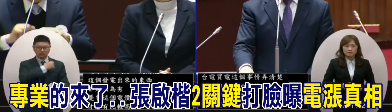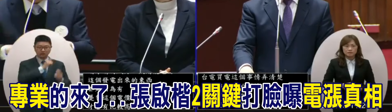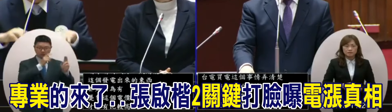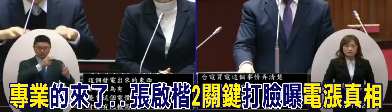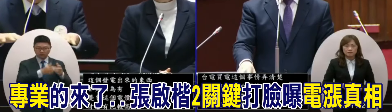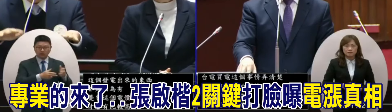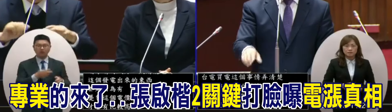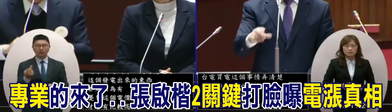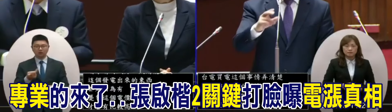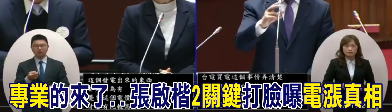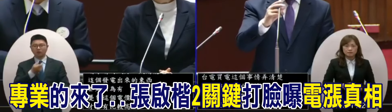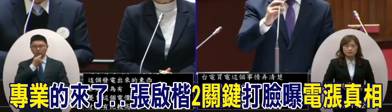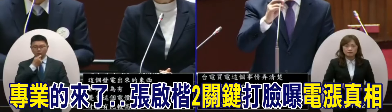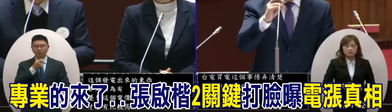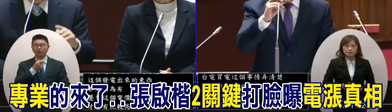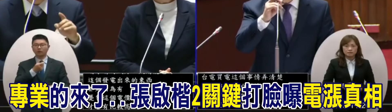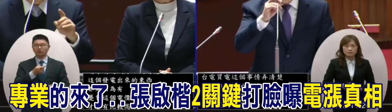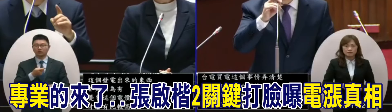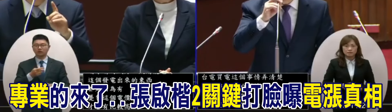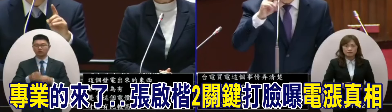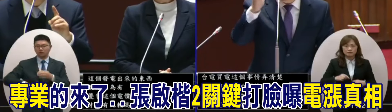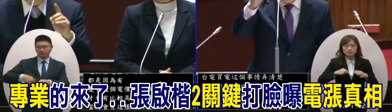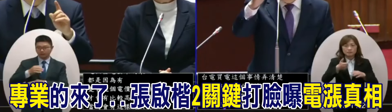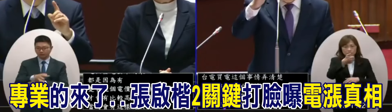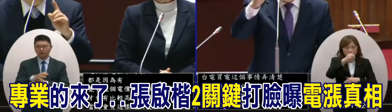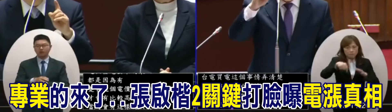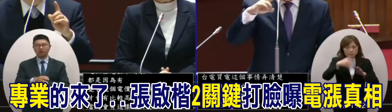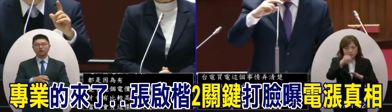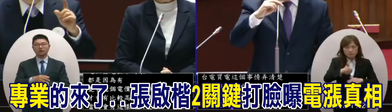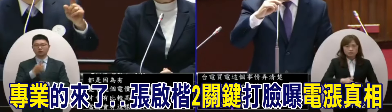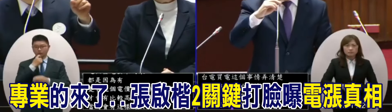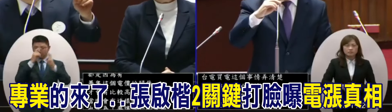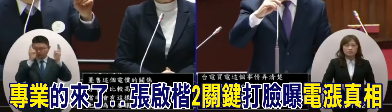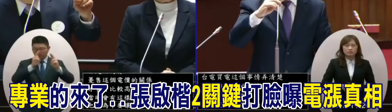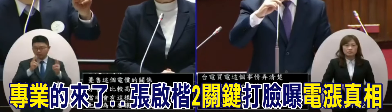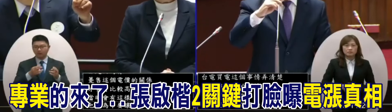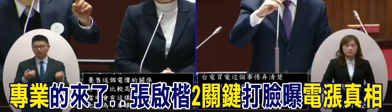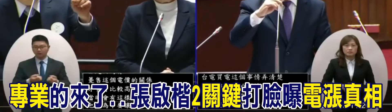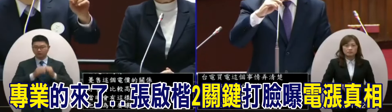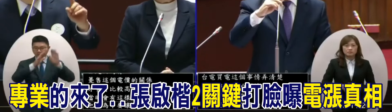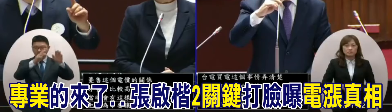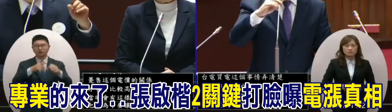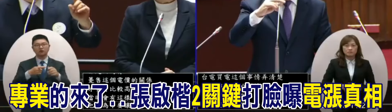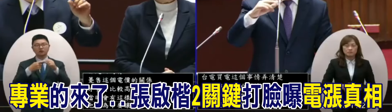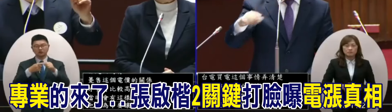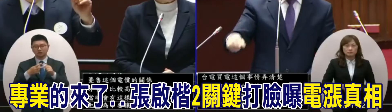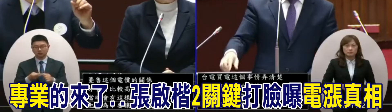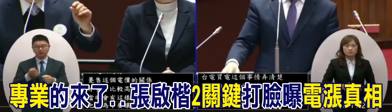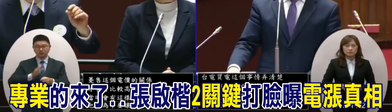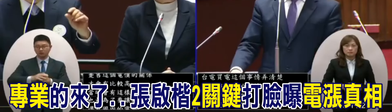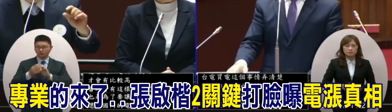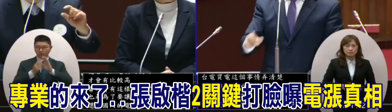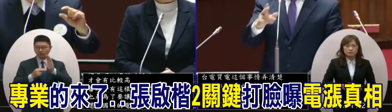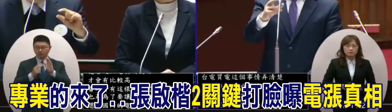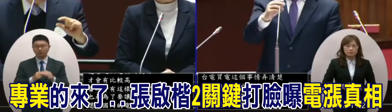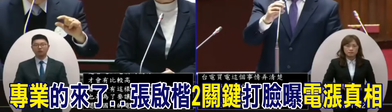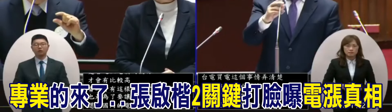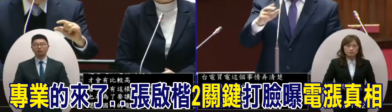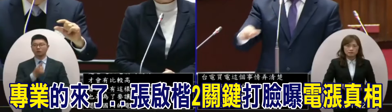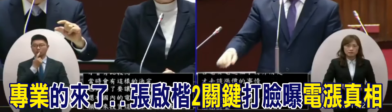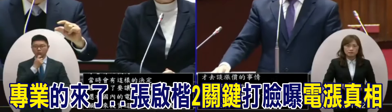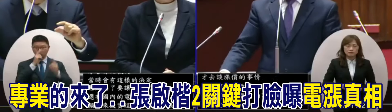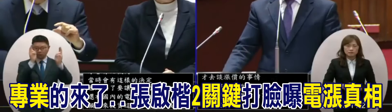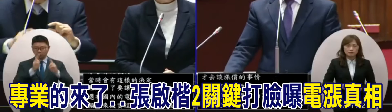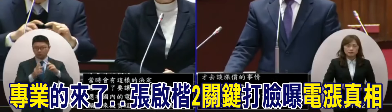意来投资这个绿电的发展。 谢谢院长，谢谢院长。 另外我再补充一下，就是说实际上这个绿电占